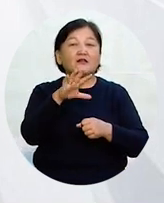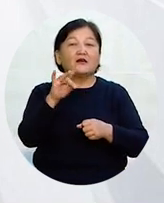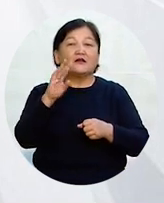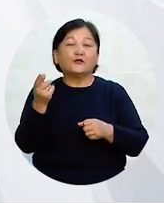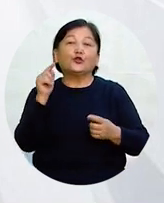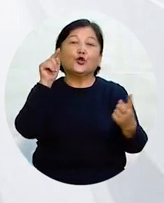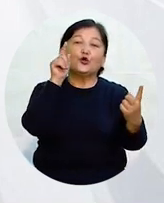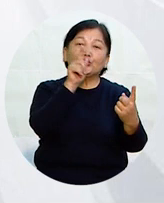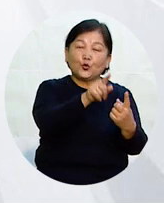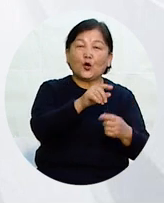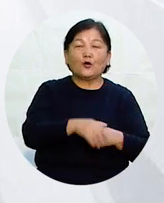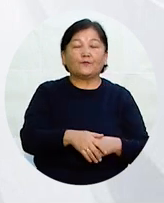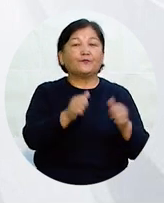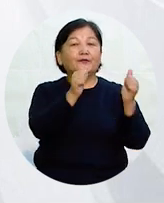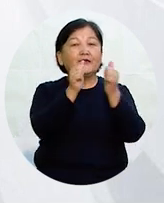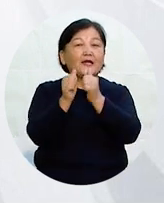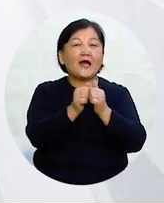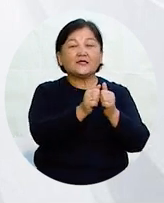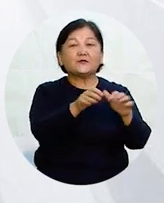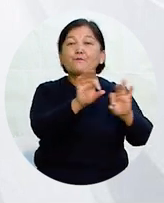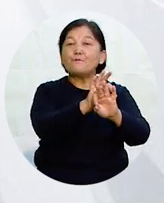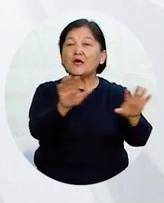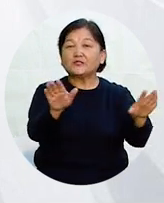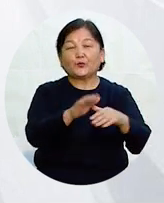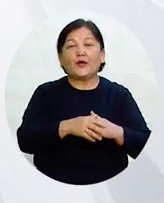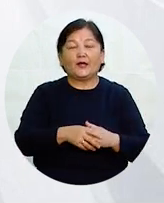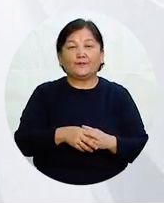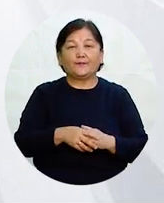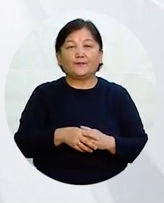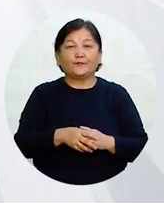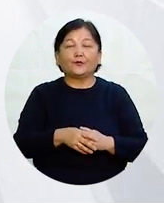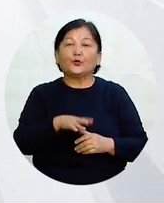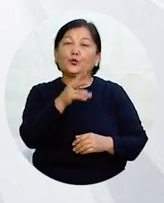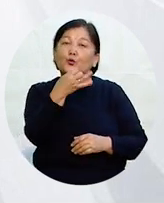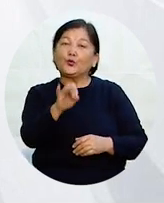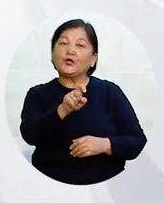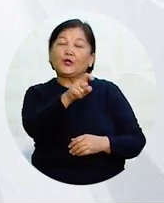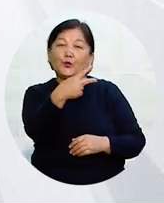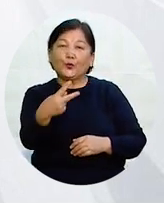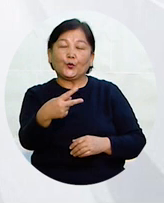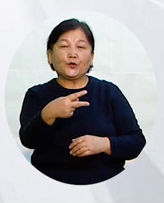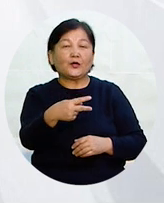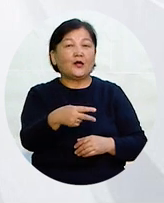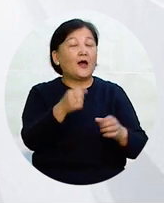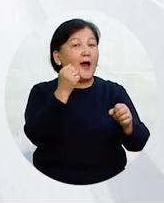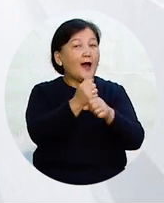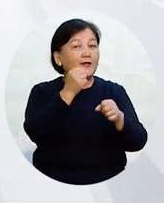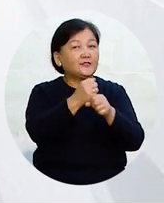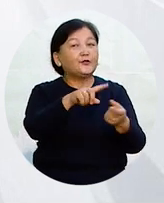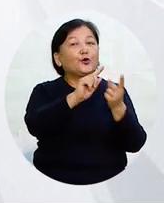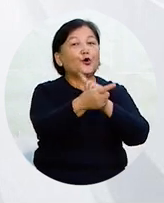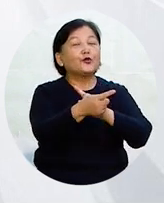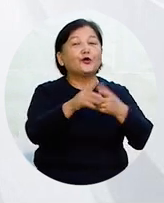хөрв. Найз нь байсангүй. Түүний хүүхэд нь ажлыг нь